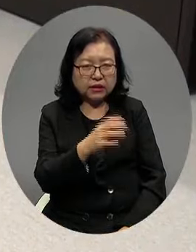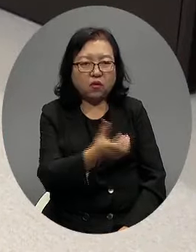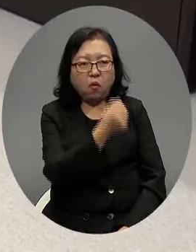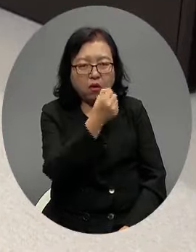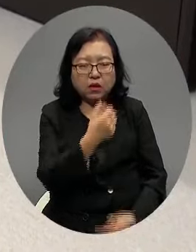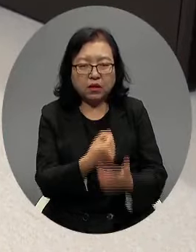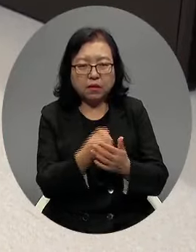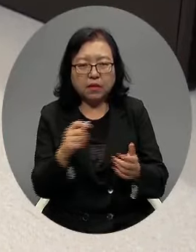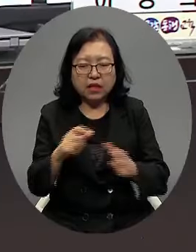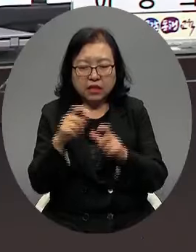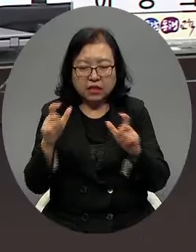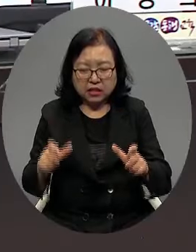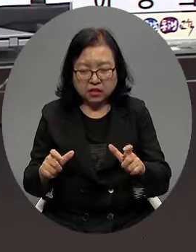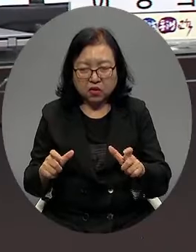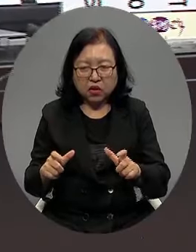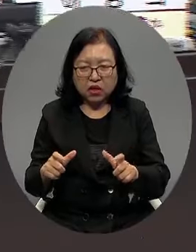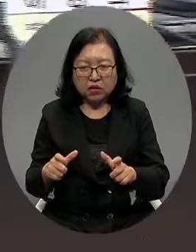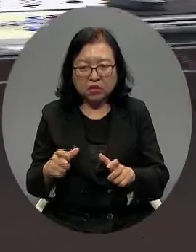정